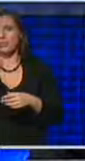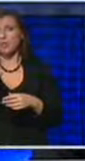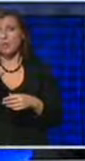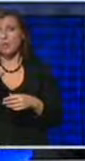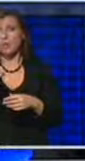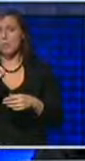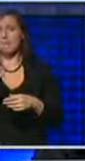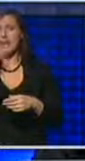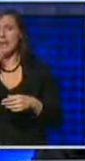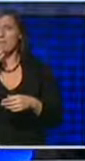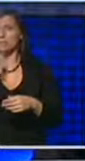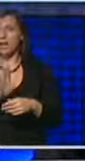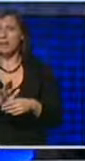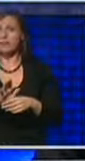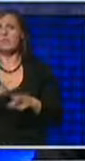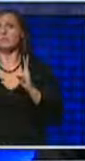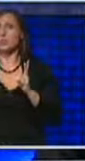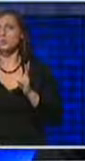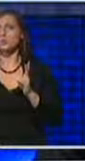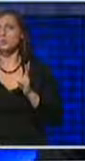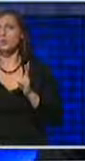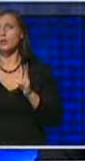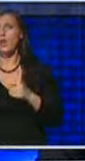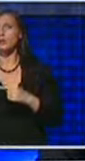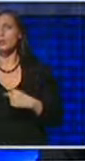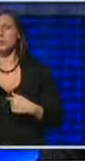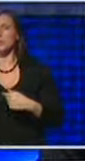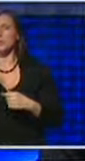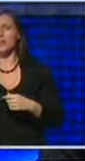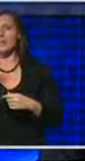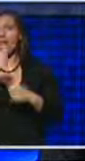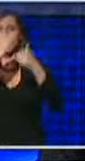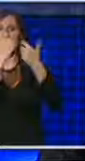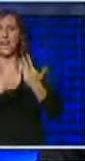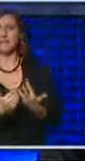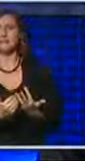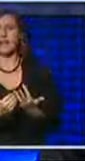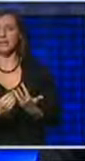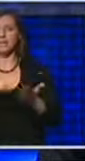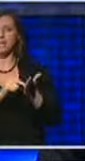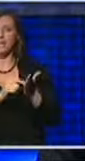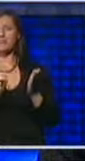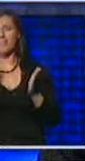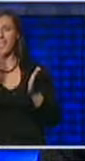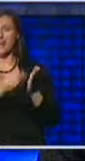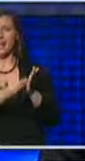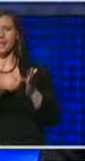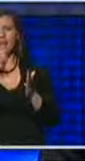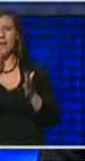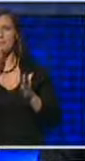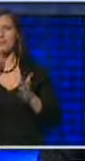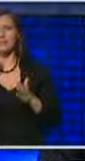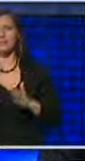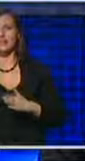képviselője az LMP-nek, az fontos, de azt gondolom, hogy a jelöltállításkor már lehetett látni, hogy az LMP nem